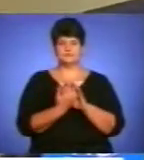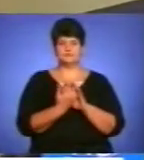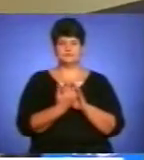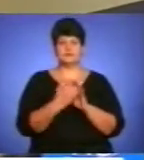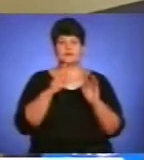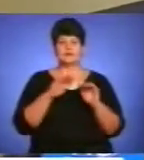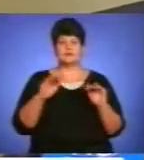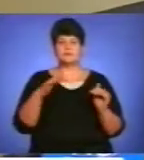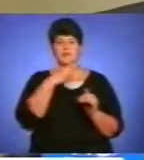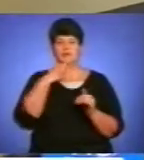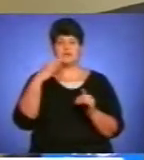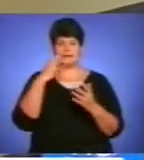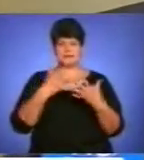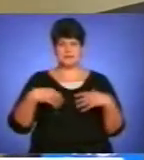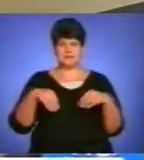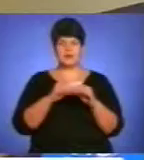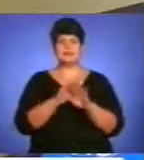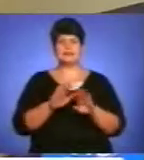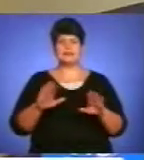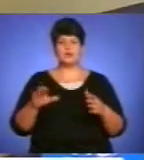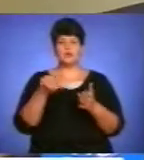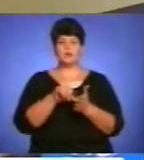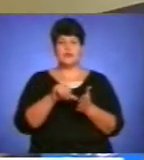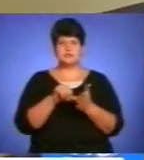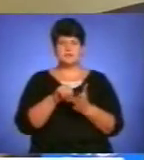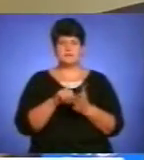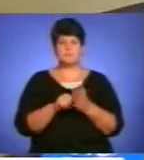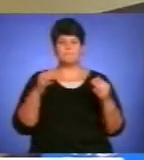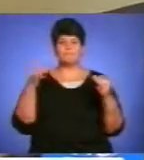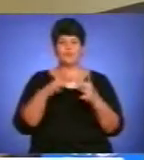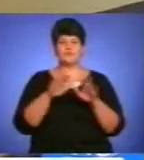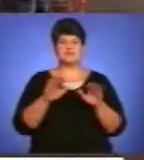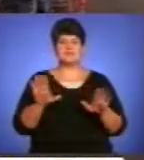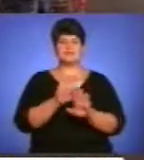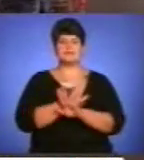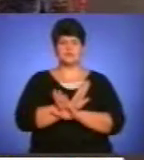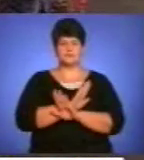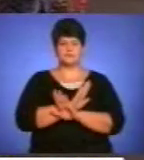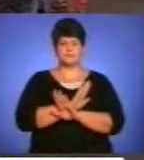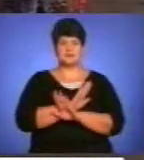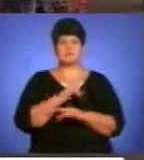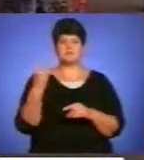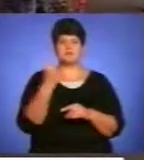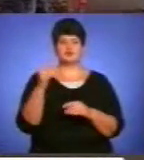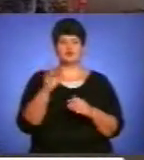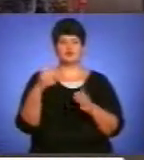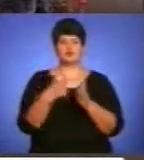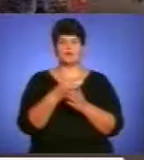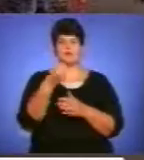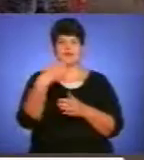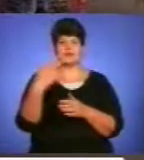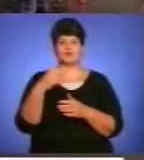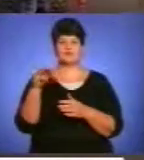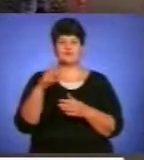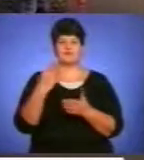діти з багатодітних сімей, діти-учасників бойових дій, які загинули. З 1 жовтня до 15 травня діє